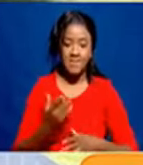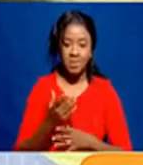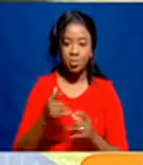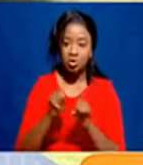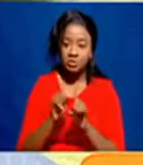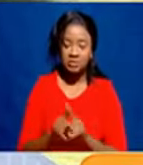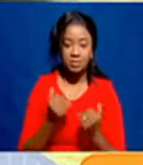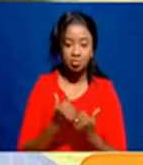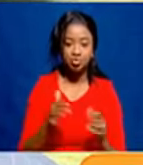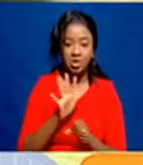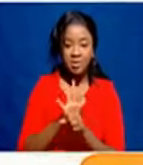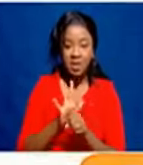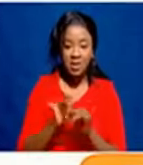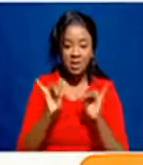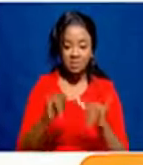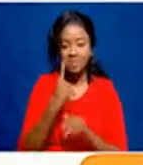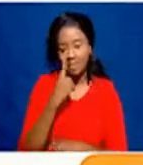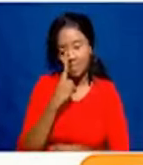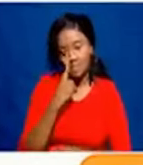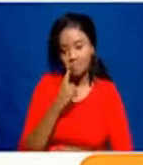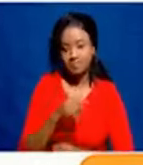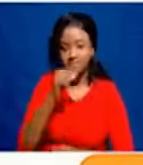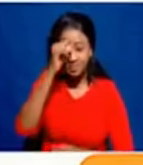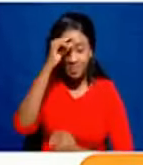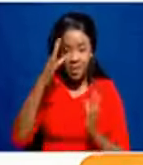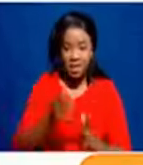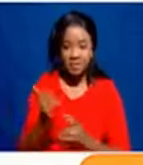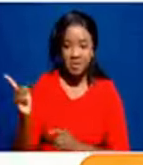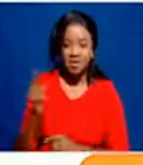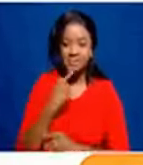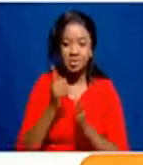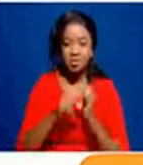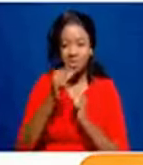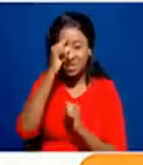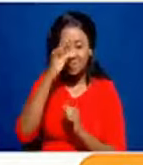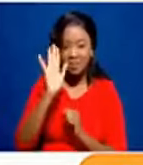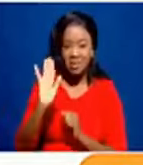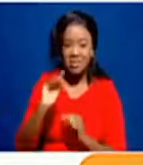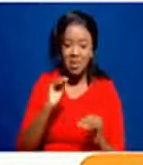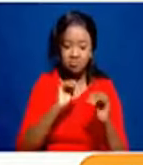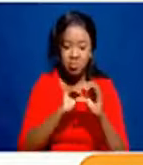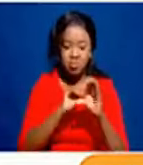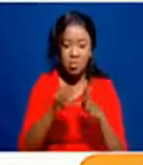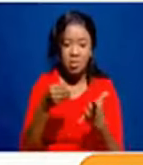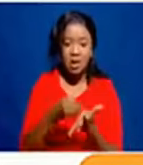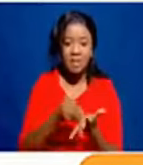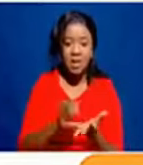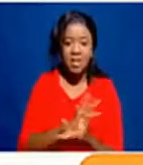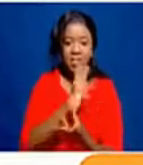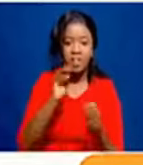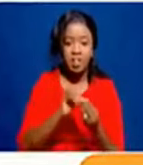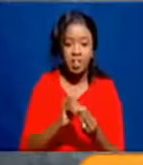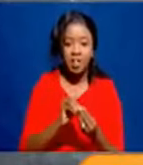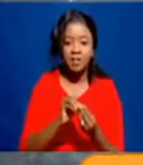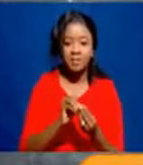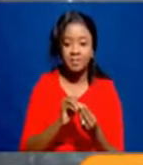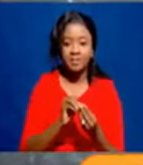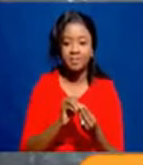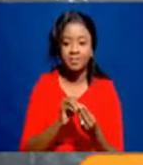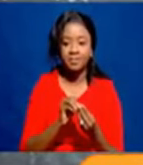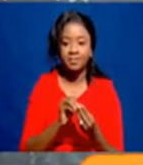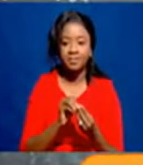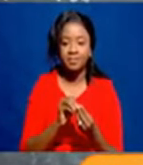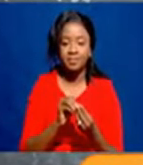watoto wengi kubaki nyumbani. Gavana Kachapina anasema serikali yake imewekeza pesa hizo zaidi ya nusu bilioni ili